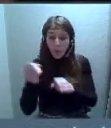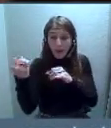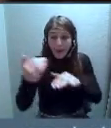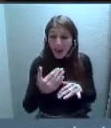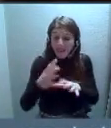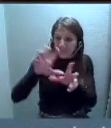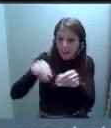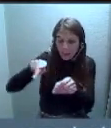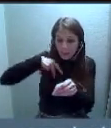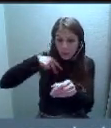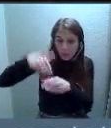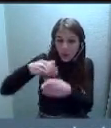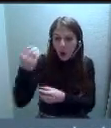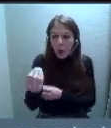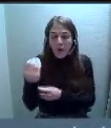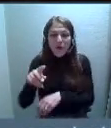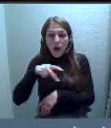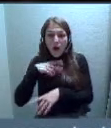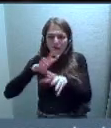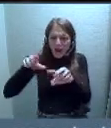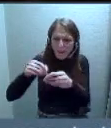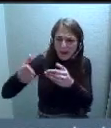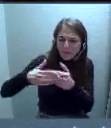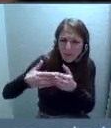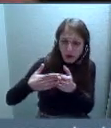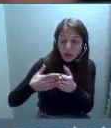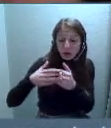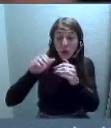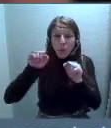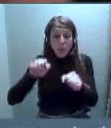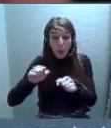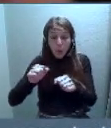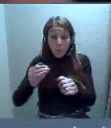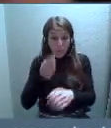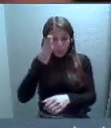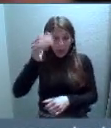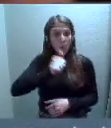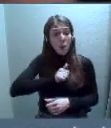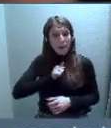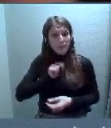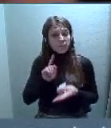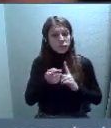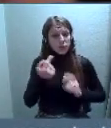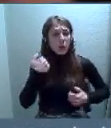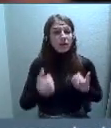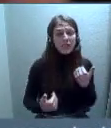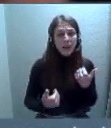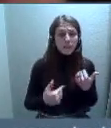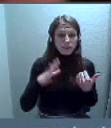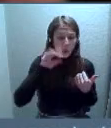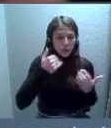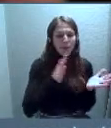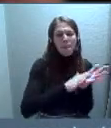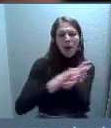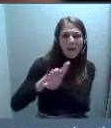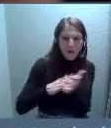familles, nos enfants, nos amis, et ça peut nous arriver aussi à nous. Donc, bravo pour ce que vous faites, bravo